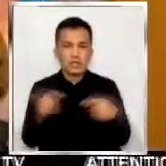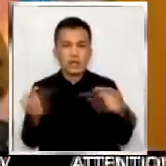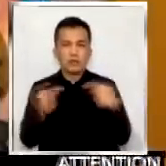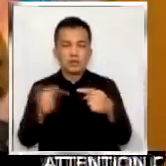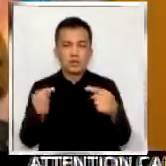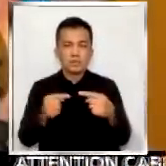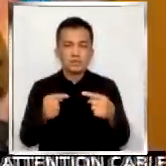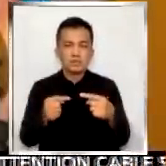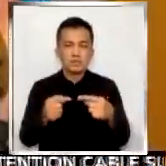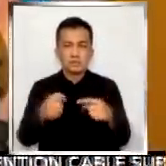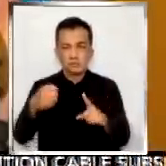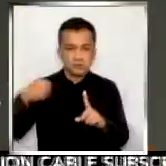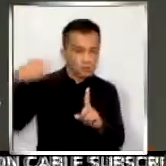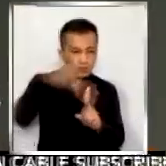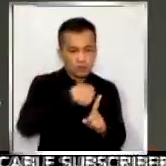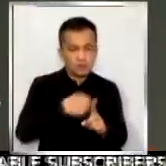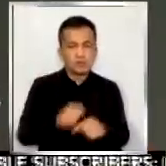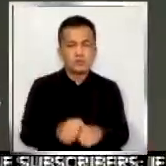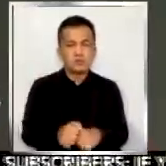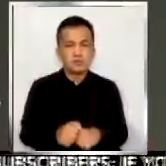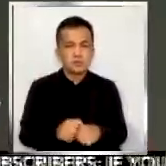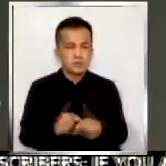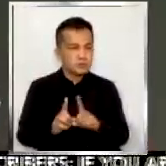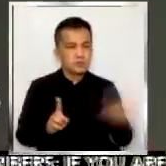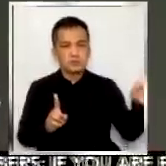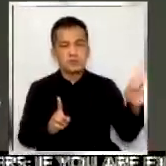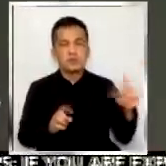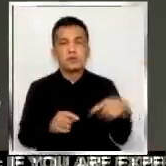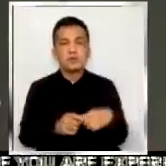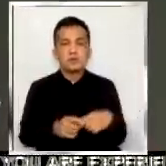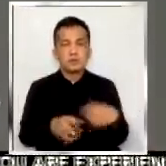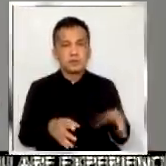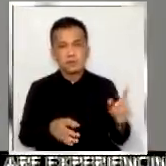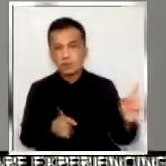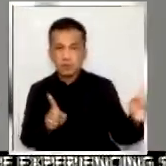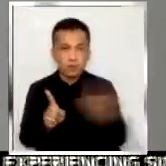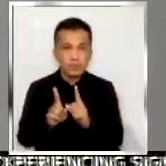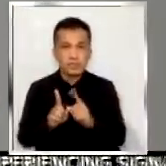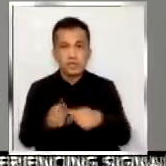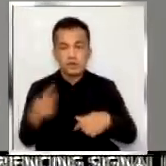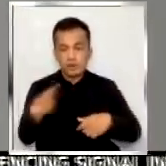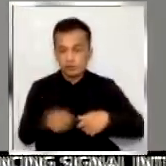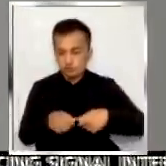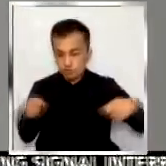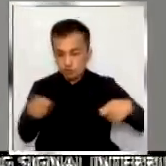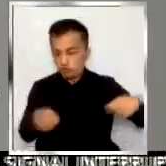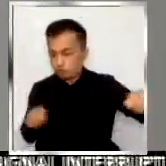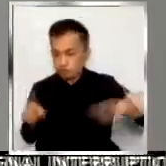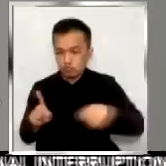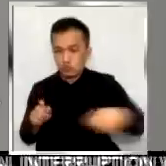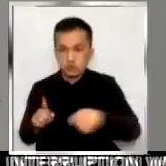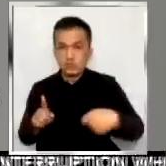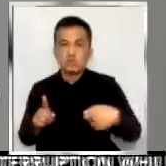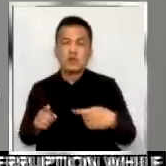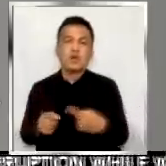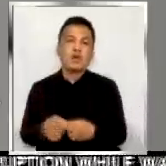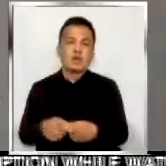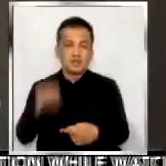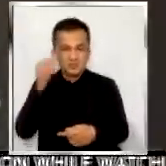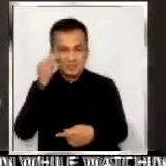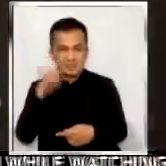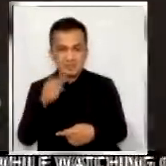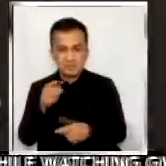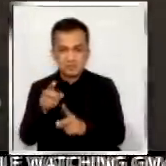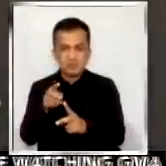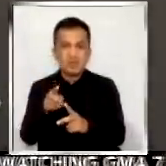si Bagtas at pagbalik, may dala na siyang kutsilyo saka pinagsasaksak si Mercado. Nahuli ang suspect sa follow-up operation sa